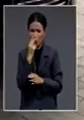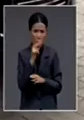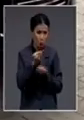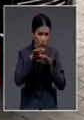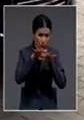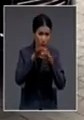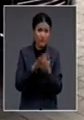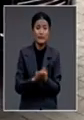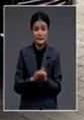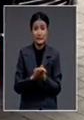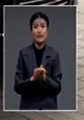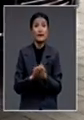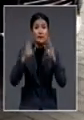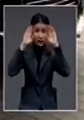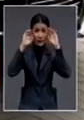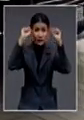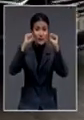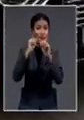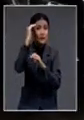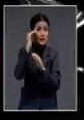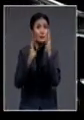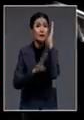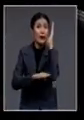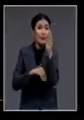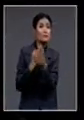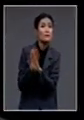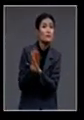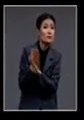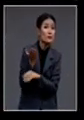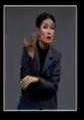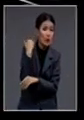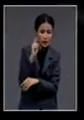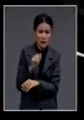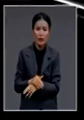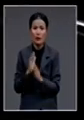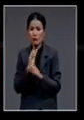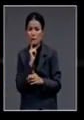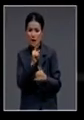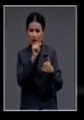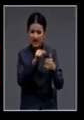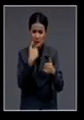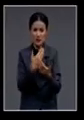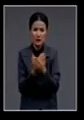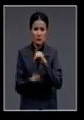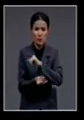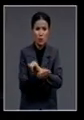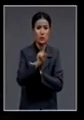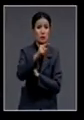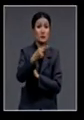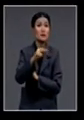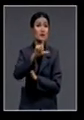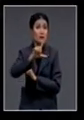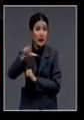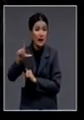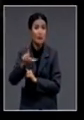ใต้ครับเข้าให้การที่สำนักอัยการเมื่อวานนี้กรณีถูกกล่าวหาว่าเขานั้นรับสินบนมูลค่าราว 10,000 ล้านวอนหรือว่า